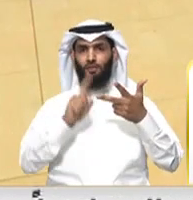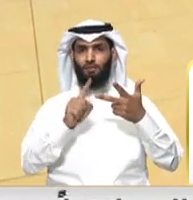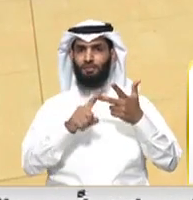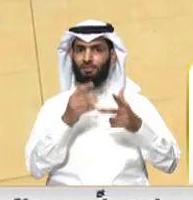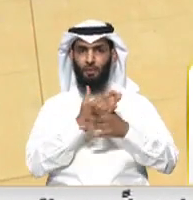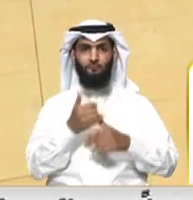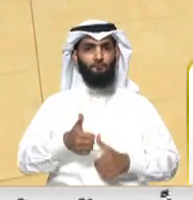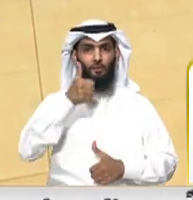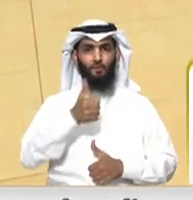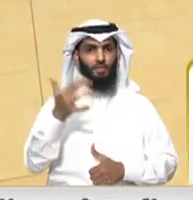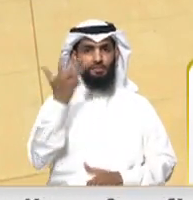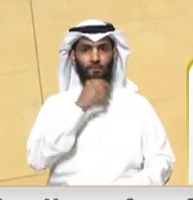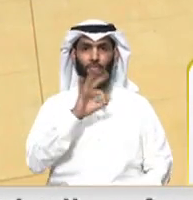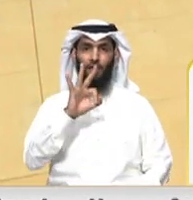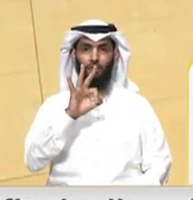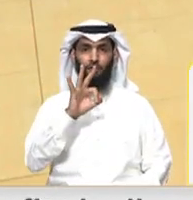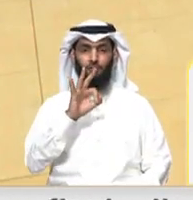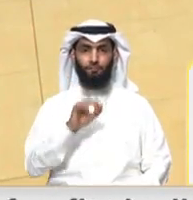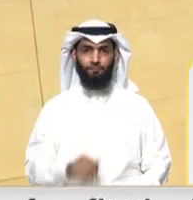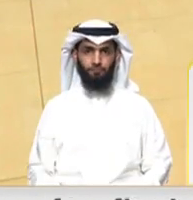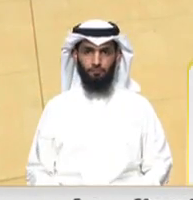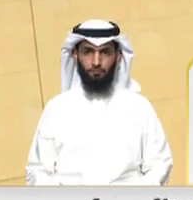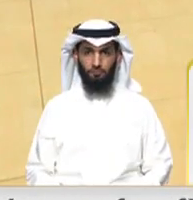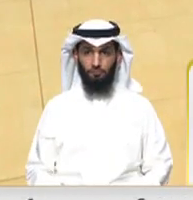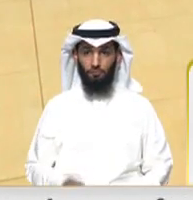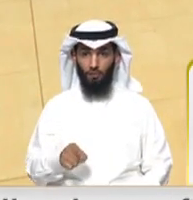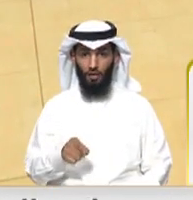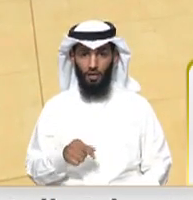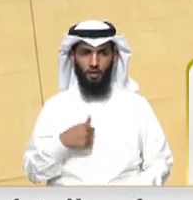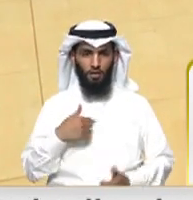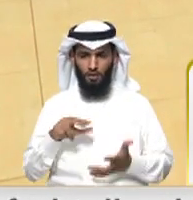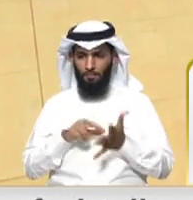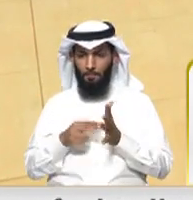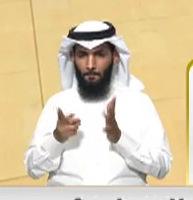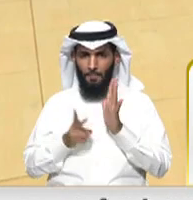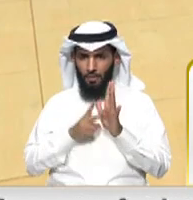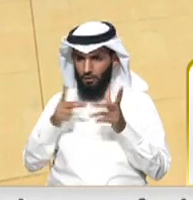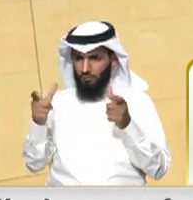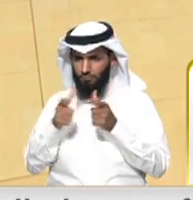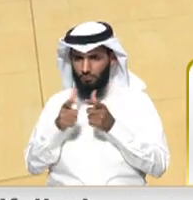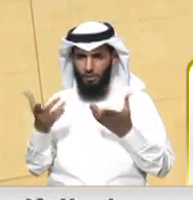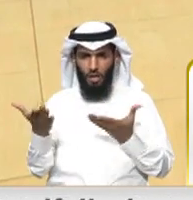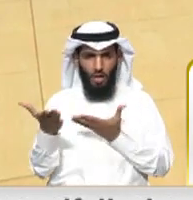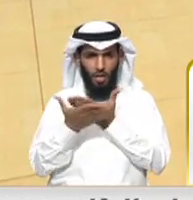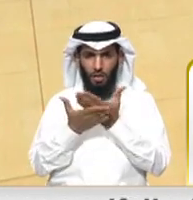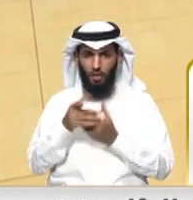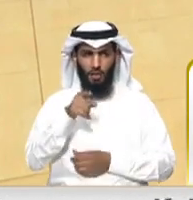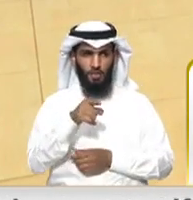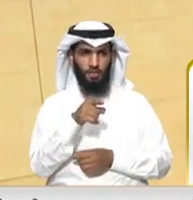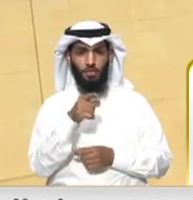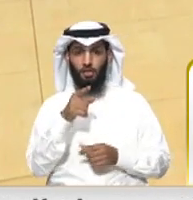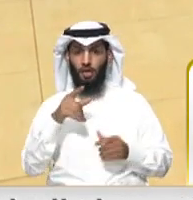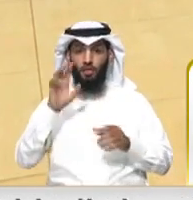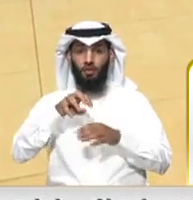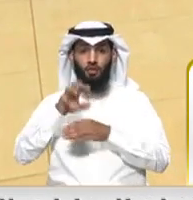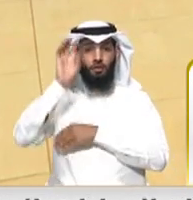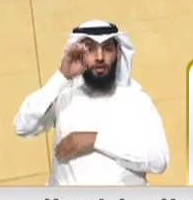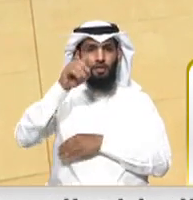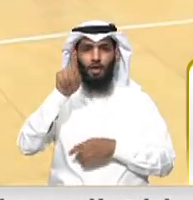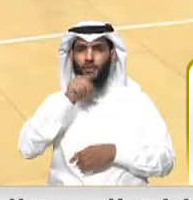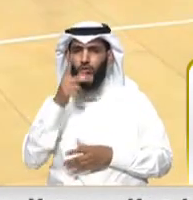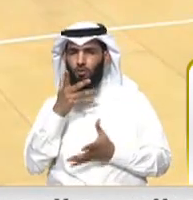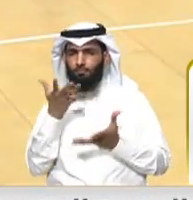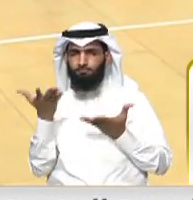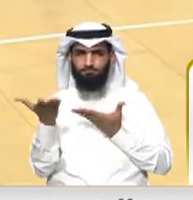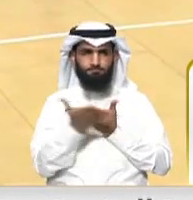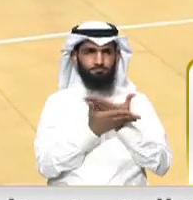المفروض ثلاث انتصارات من 5 انتصارات. لازم نجمع أوراقنا ونحل مشاكلنا اللي صارت بالمباراة هذه، ورد أقوى إن شاء الله بالمباراة الجاية.